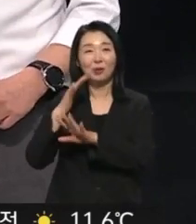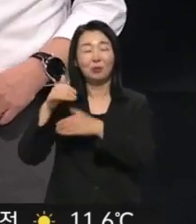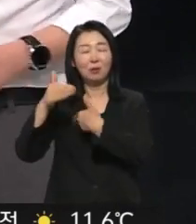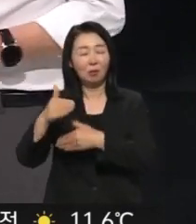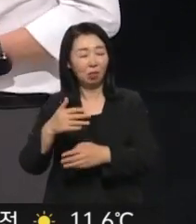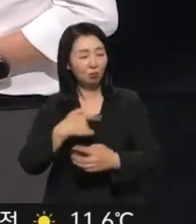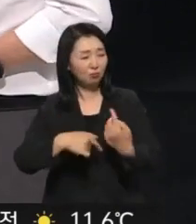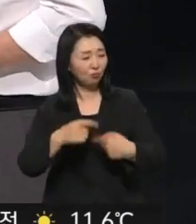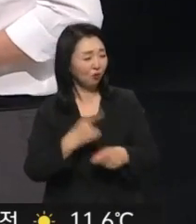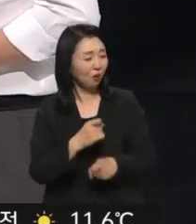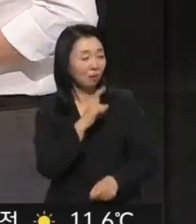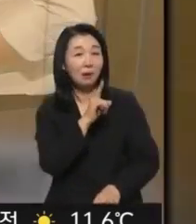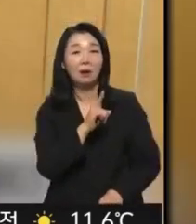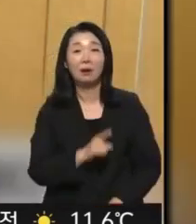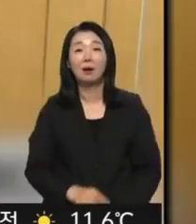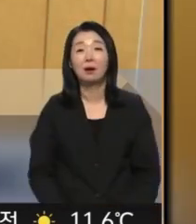몰렸었죠.